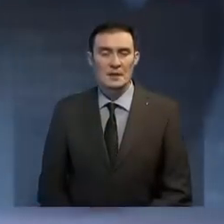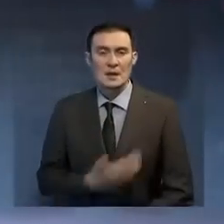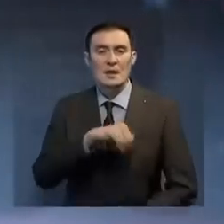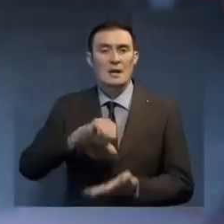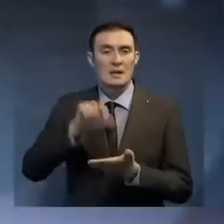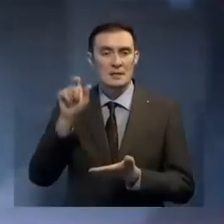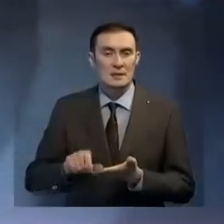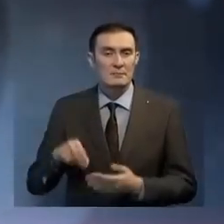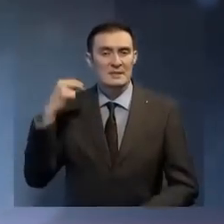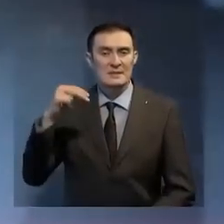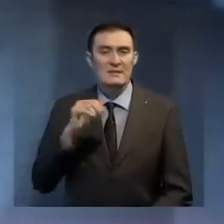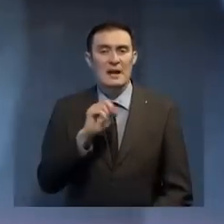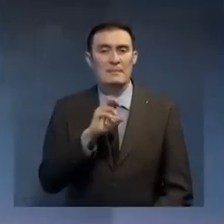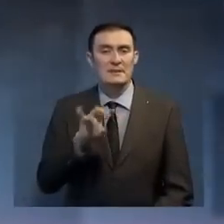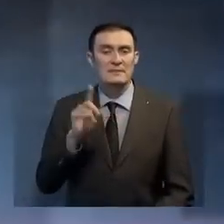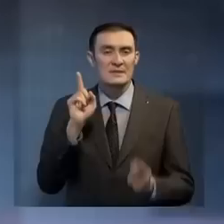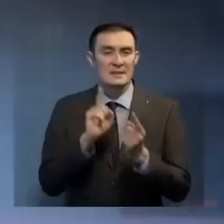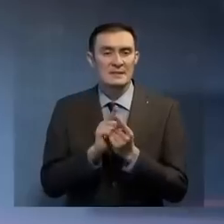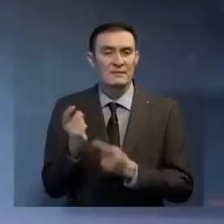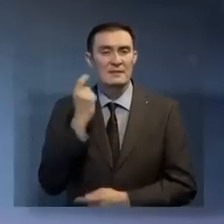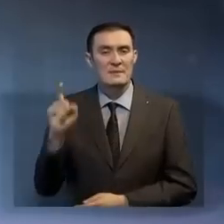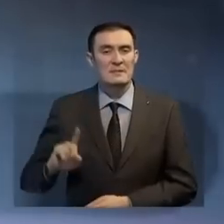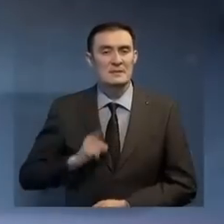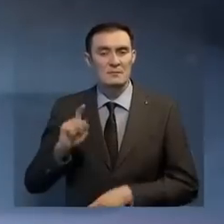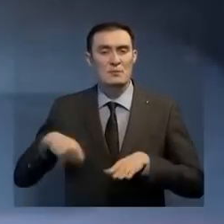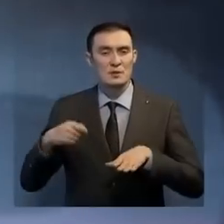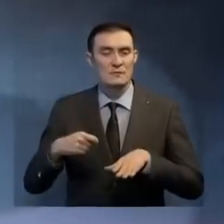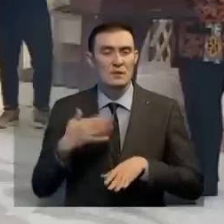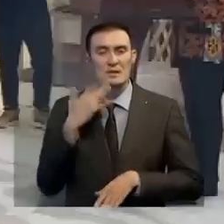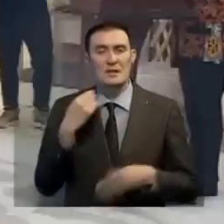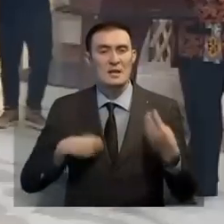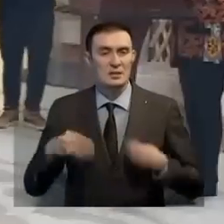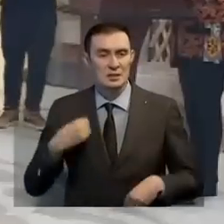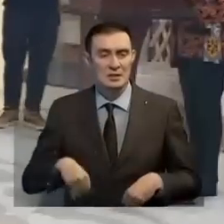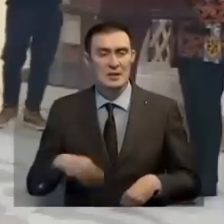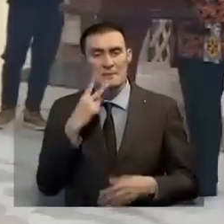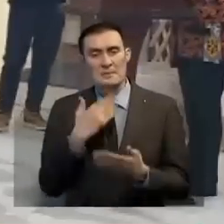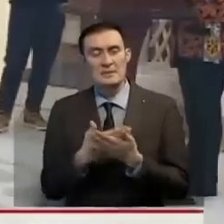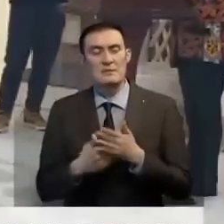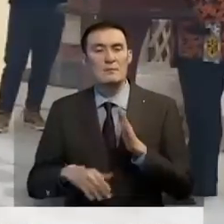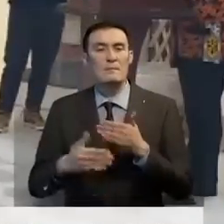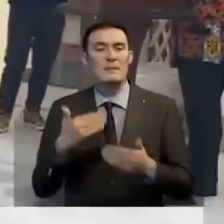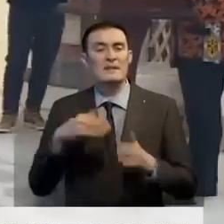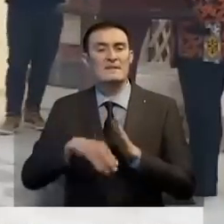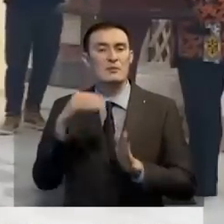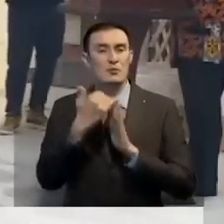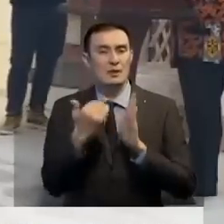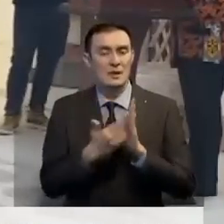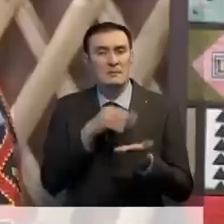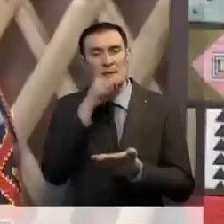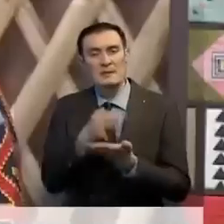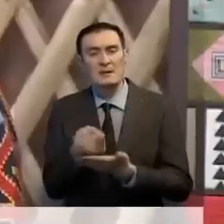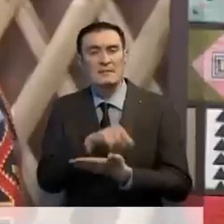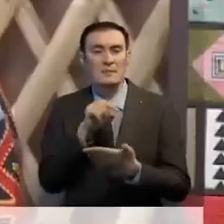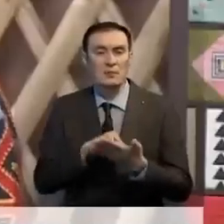Кандидат в президенты Каракат Абдьян встретилась с владельцами мастерских по пошиву национальной одежды. Она представила свою предвыборную программу и ответила